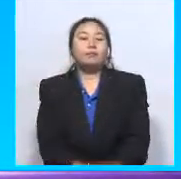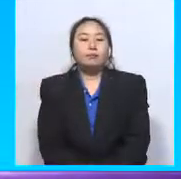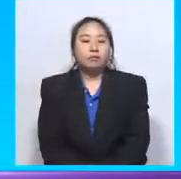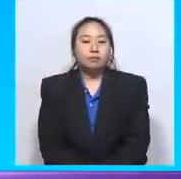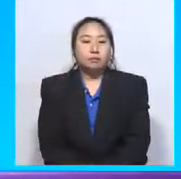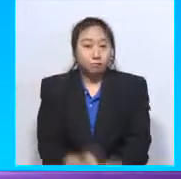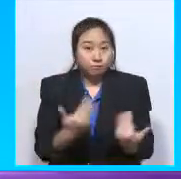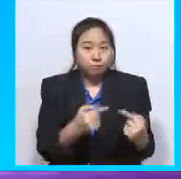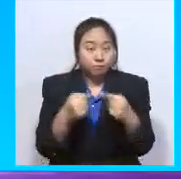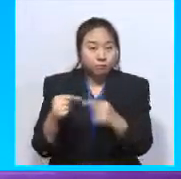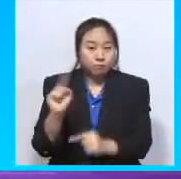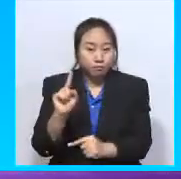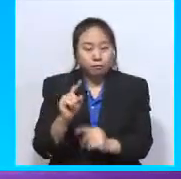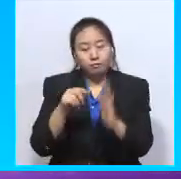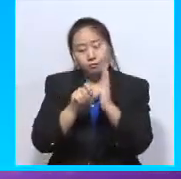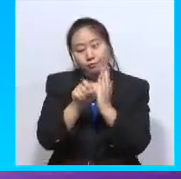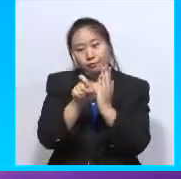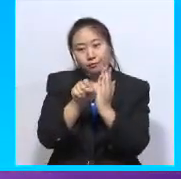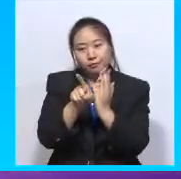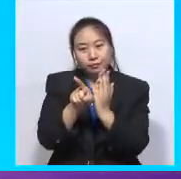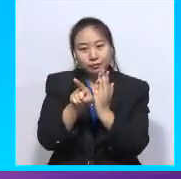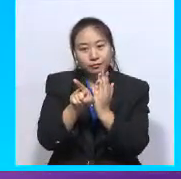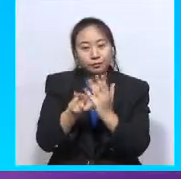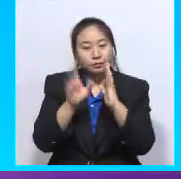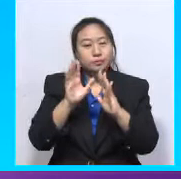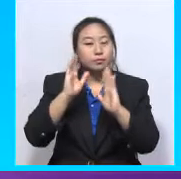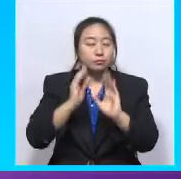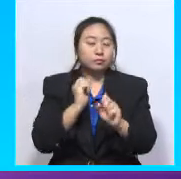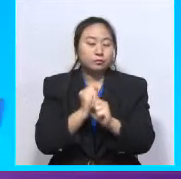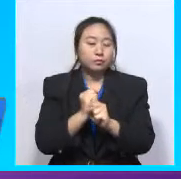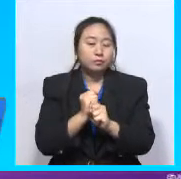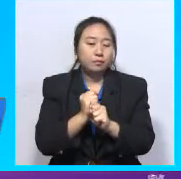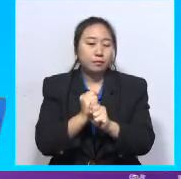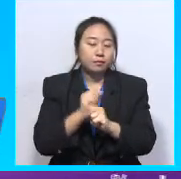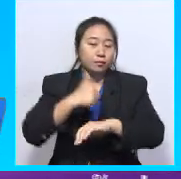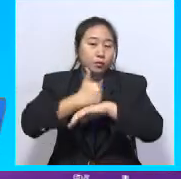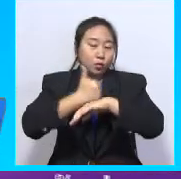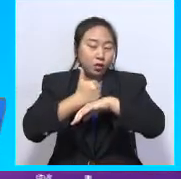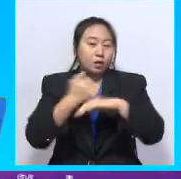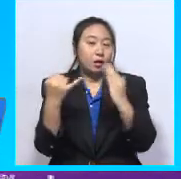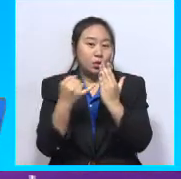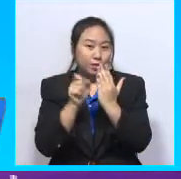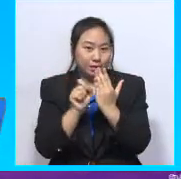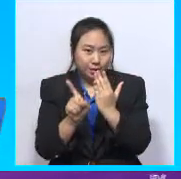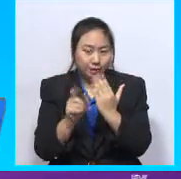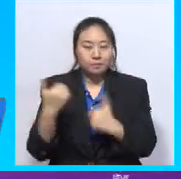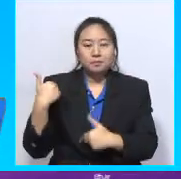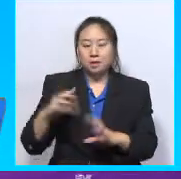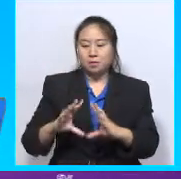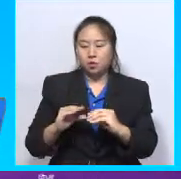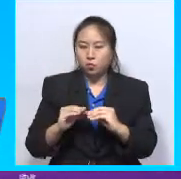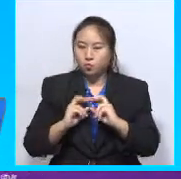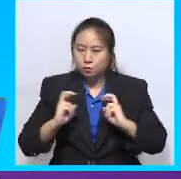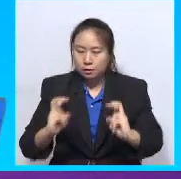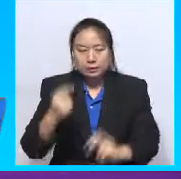นะครับไปต่อกันที่บรรยากาศที่จังหวัดศรีสะเกษนะครับทางด้านของนายทวัชสุรบาลผู้ว่าราชการจังหวัดนะครับได้มีการประชุม